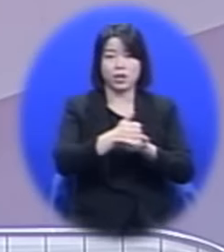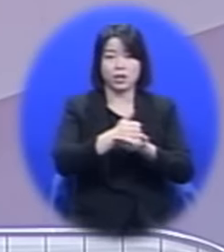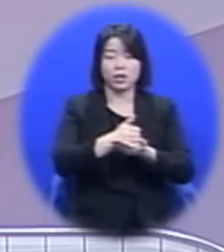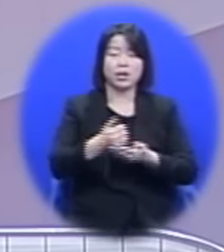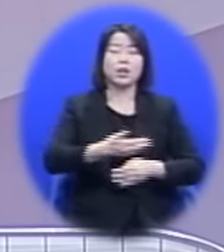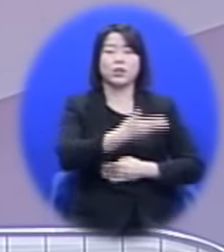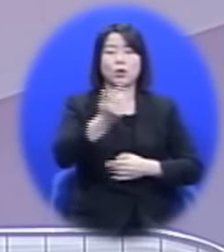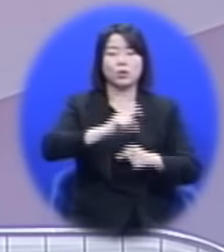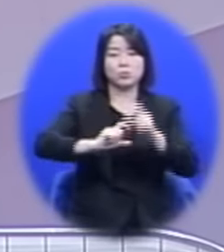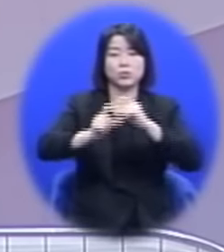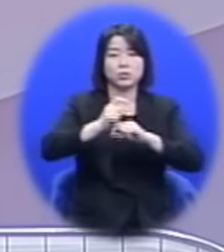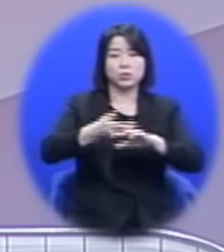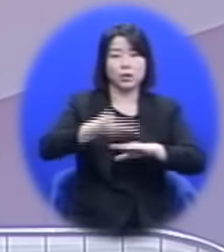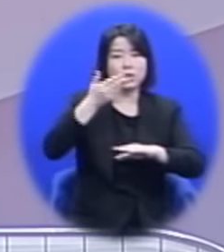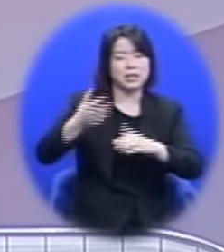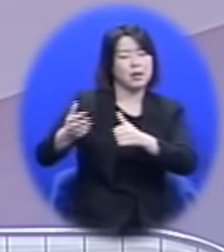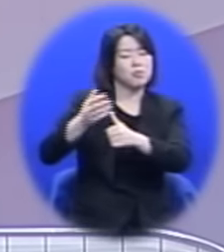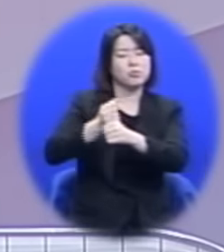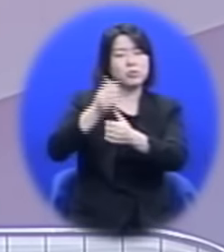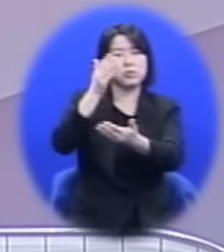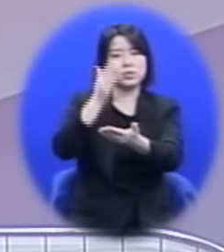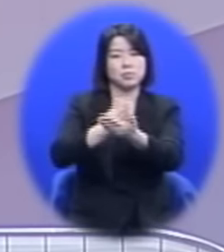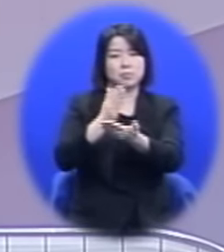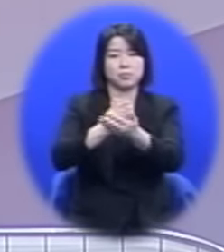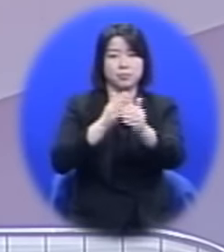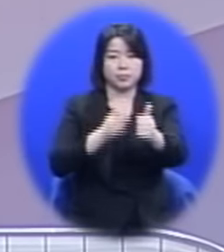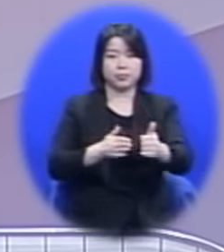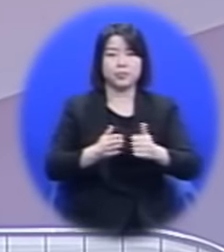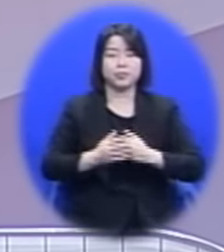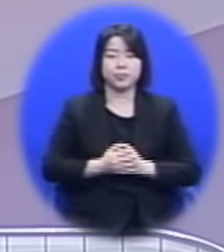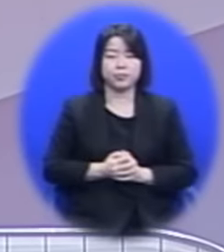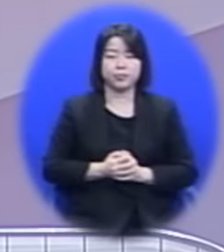여러분 그거 더 이상 붙들고 있으면 안 됩니다.